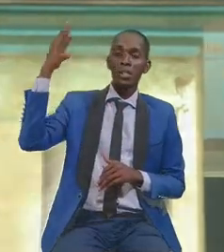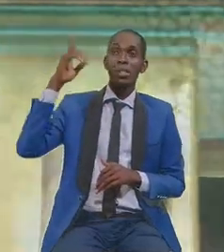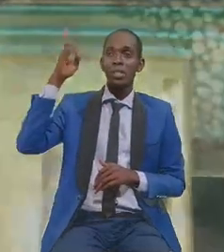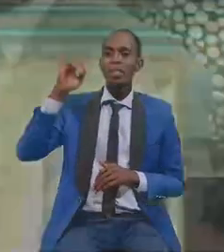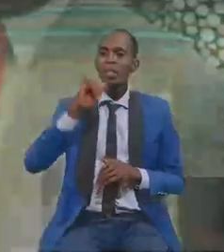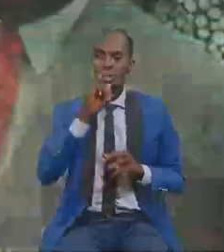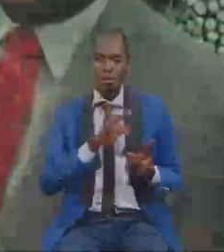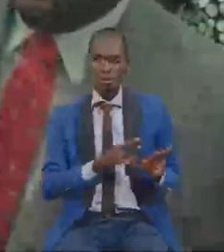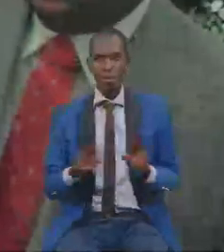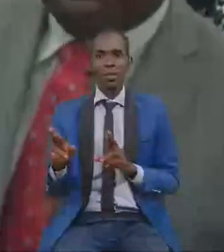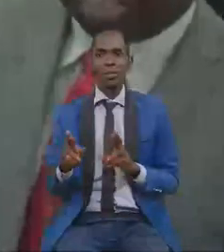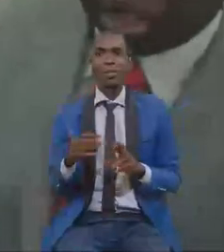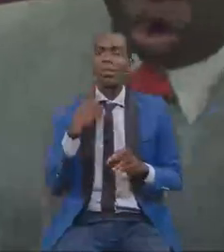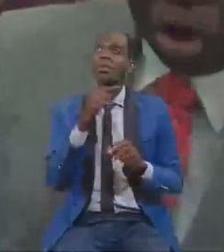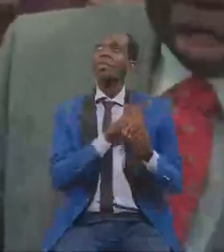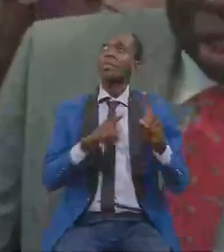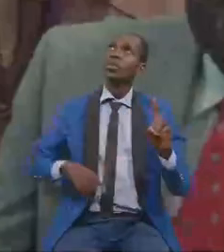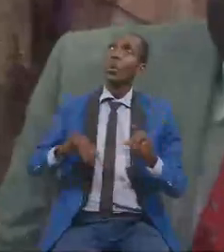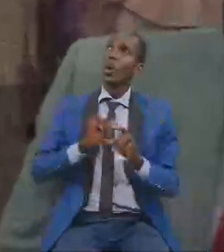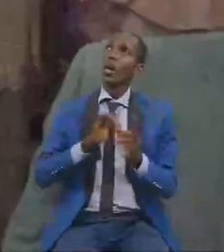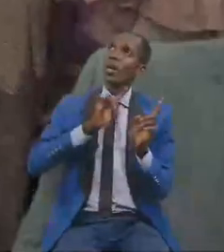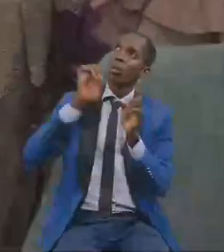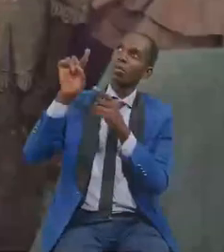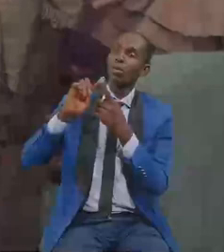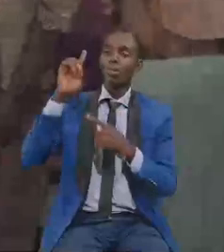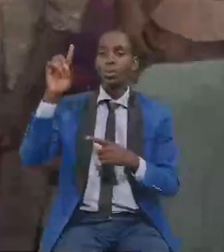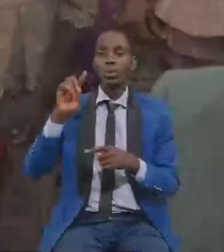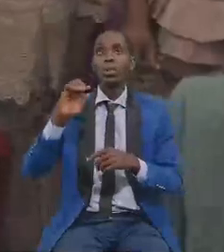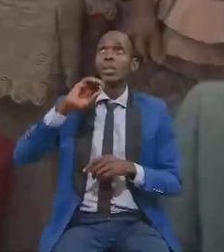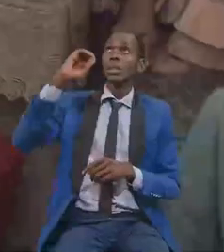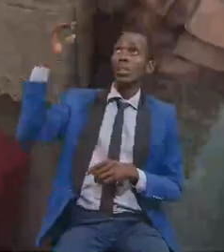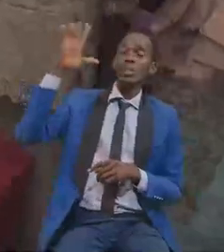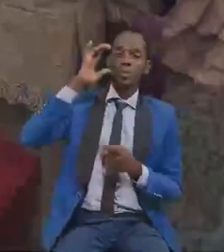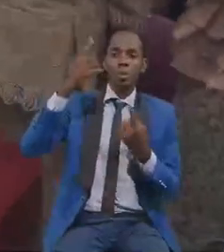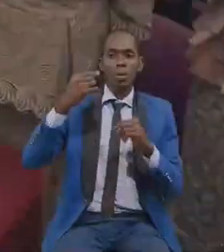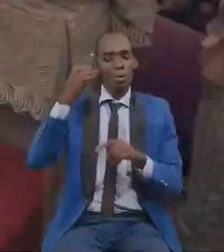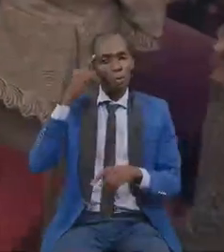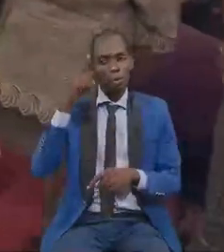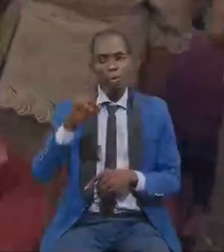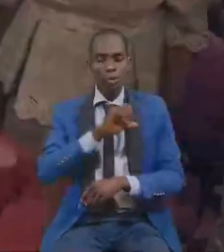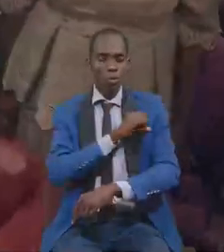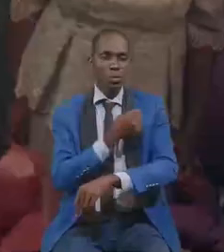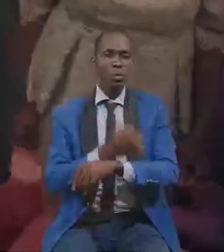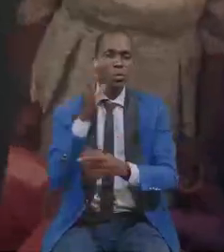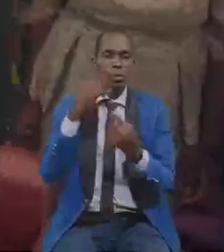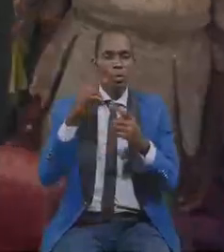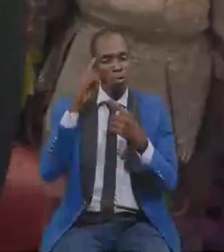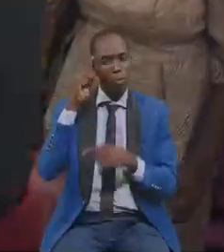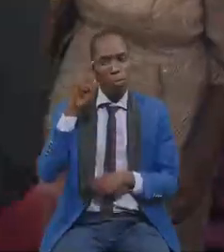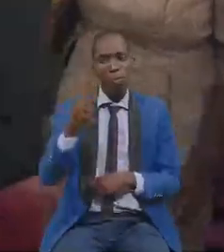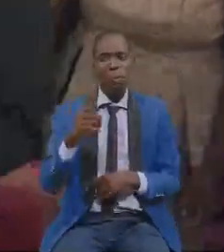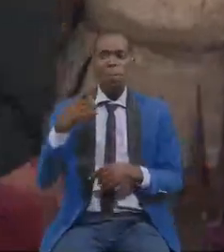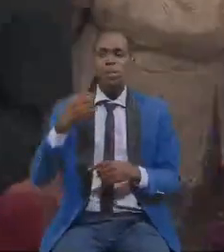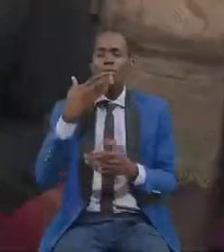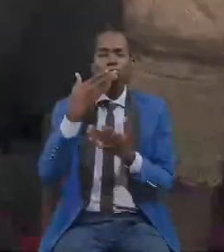Il est disponible. Seigneur, je viens. La force viendra d'en haut. La grâce viendra d'en haut. La bonté du Seigneur viendra d'en